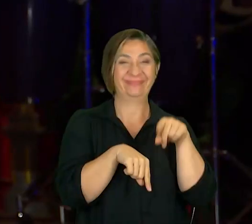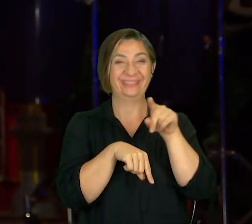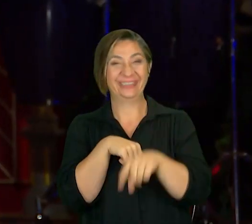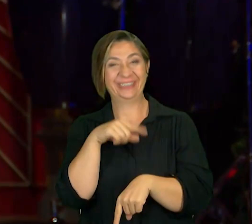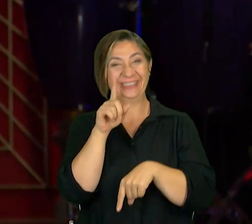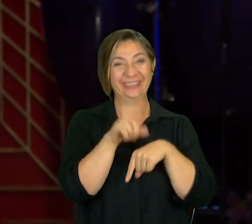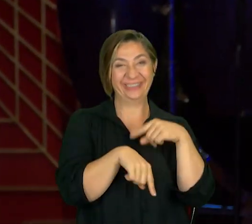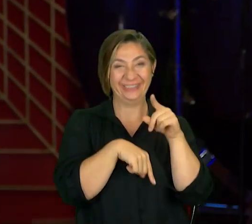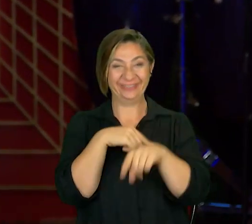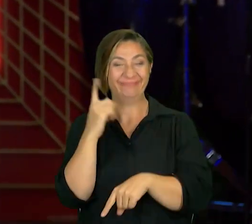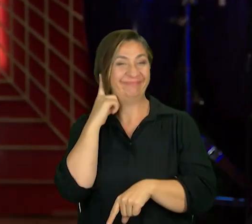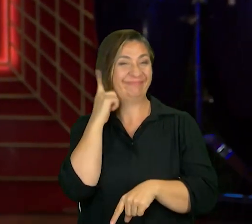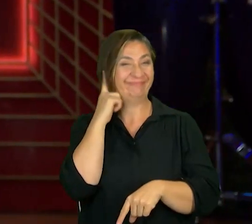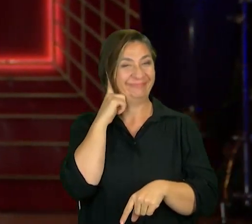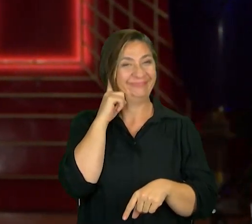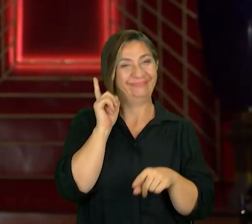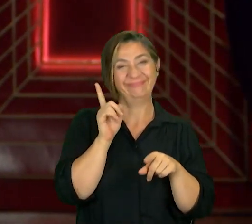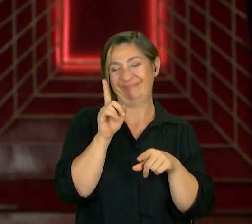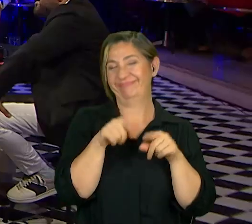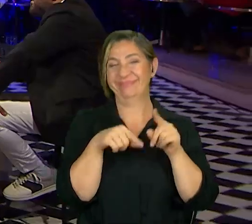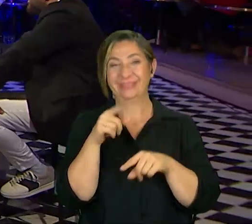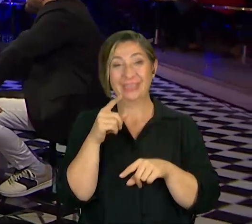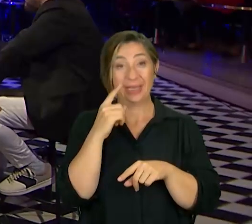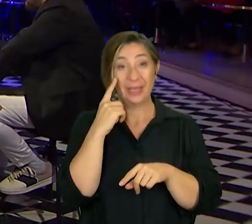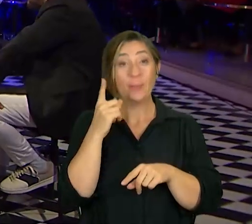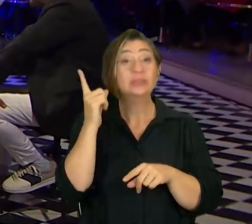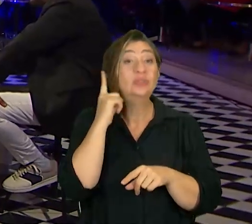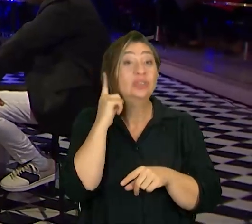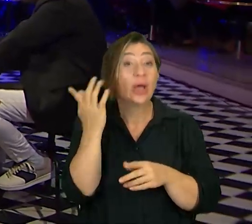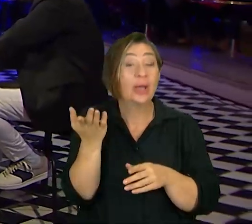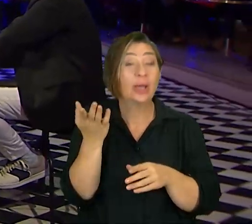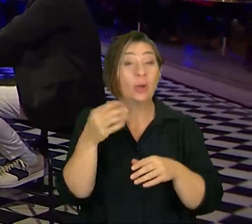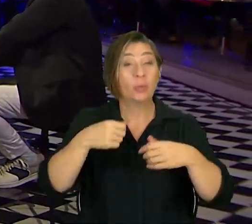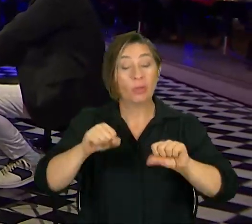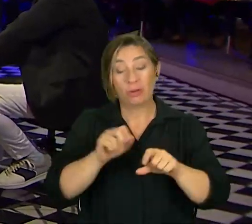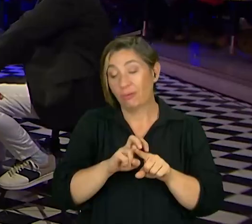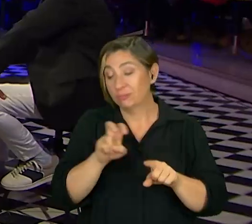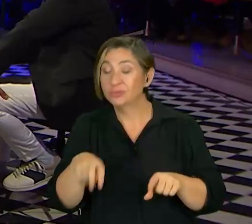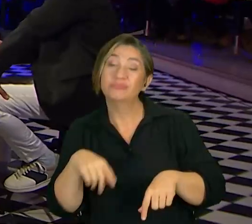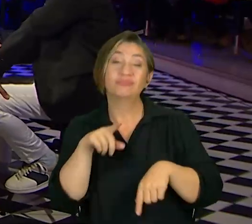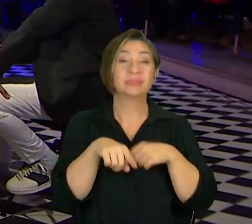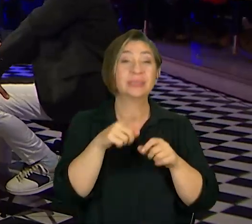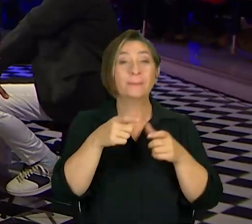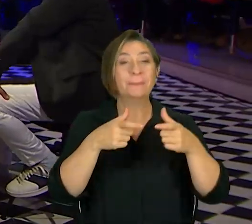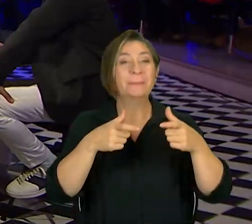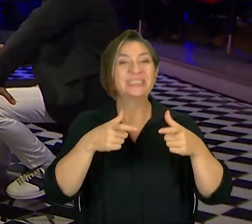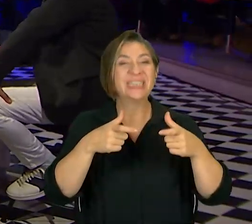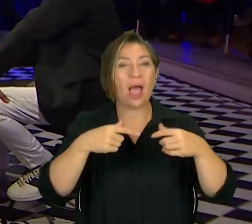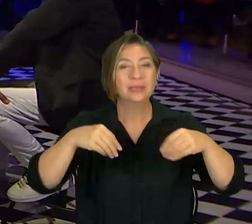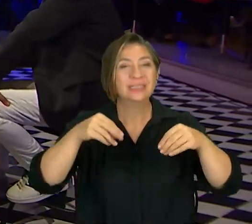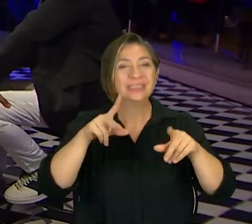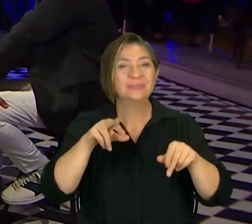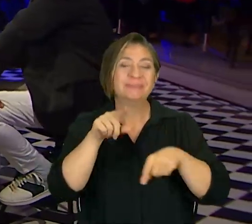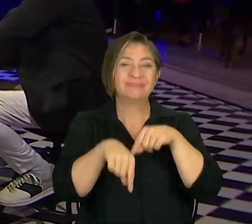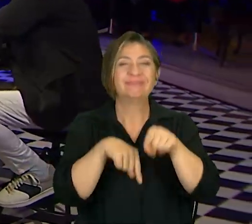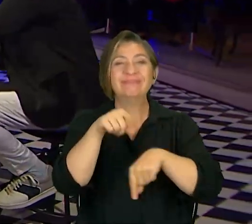onların hepsinin böyle star gibi gelişine bak. Ferda'ya bak. Mesela Ferda'ya bak. Motordan inmiş gelmiş gibi. Sen pizzacı gibi geliyorsun.